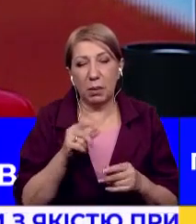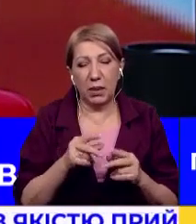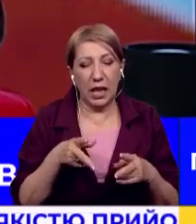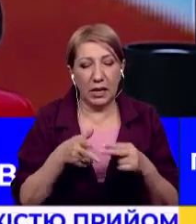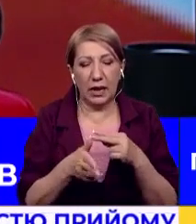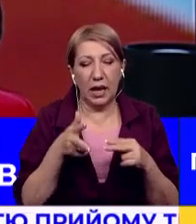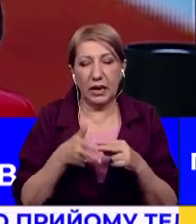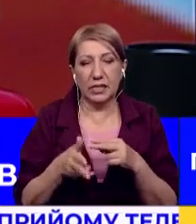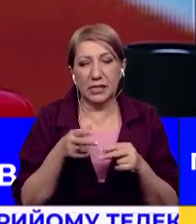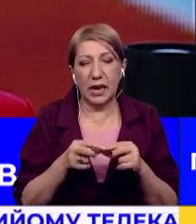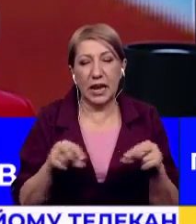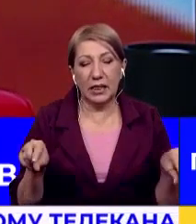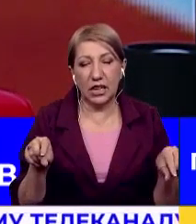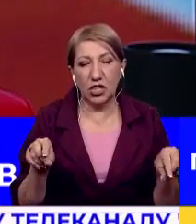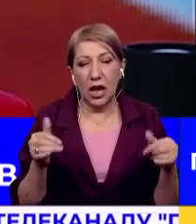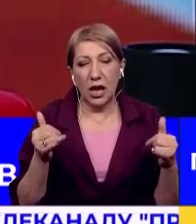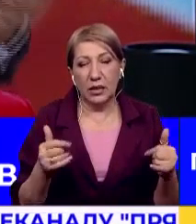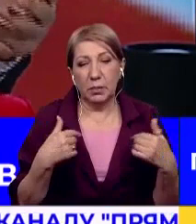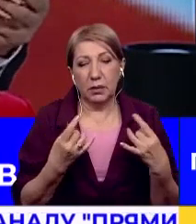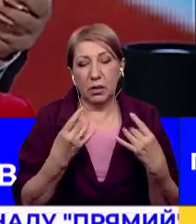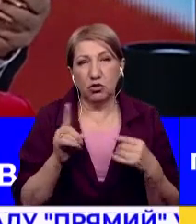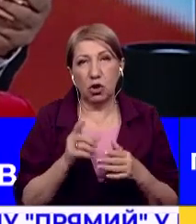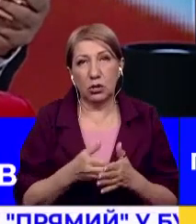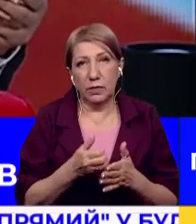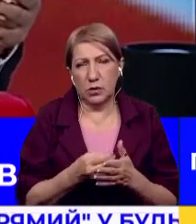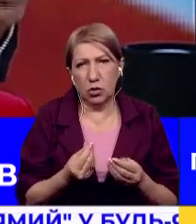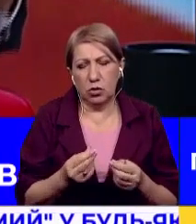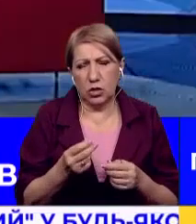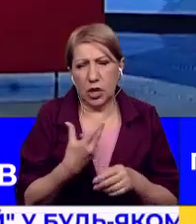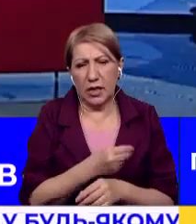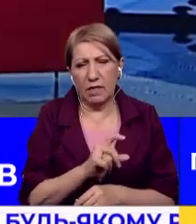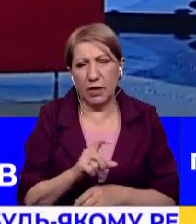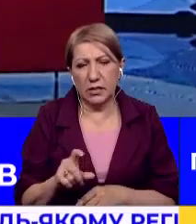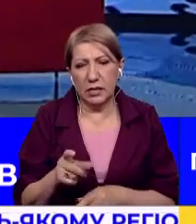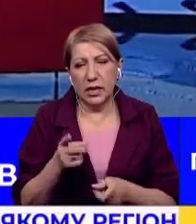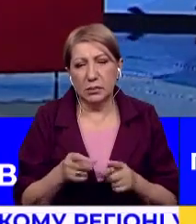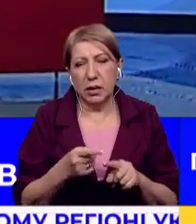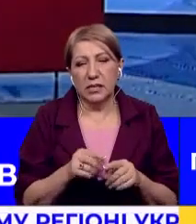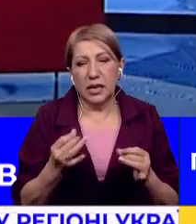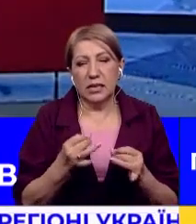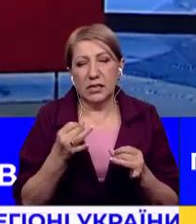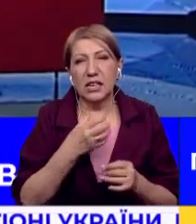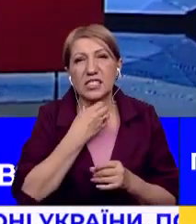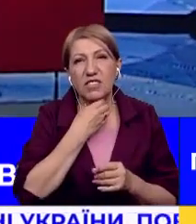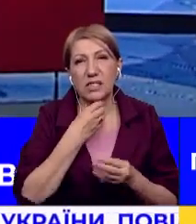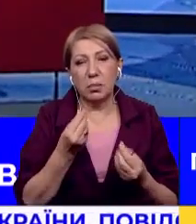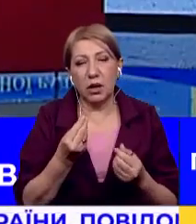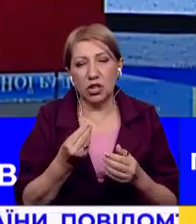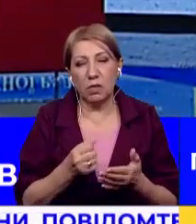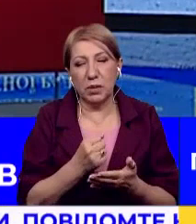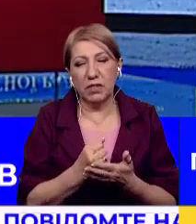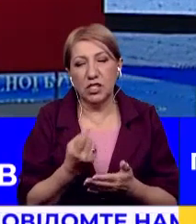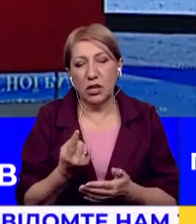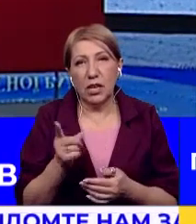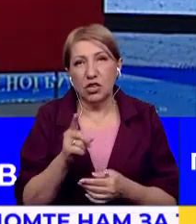ленточки перерізати і піаритися. А тепер нам розказують, що не вистачає грошей на вакцини. Насправді ця історія із дефіцитом грошей підтверджує одне,